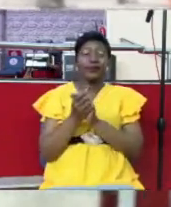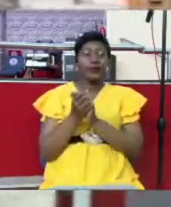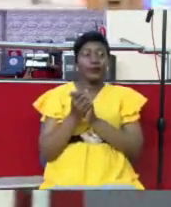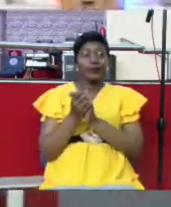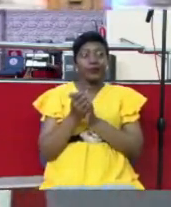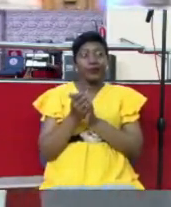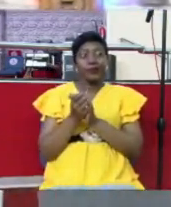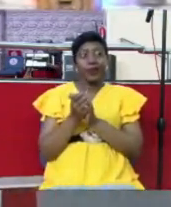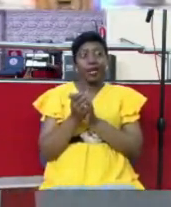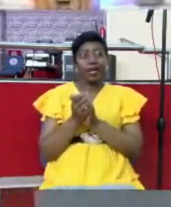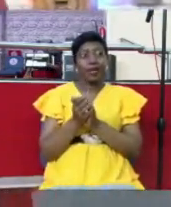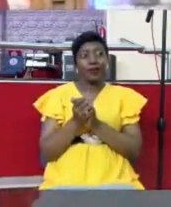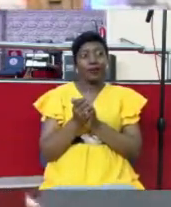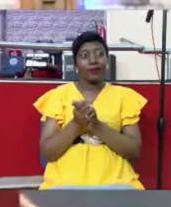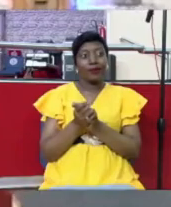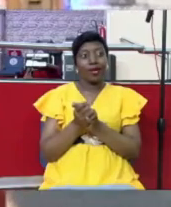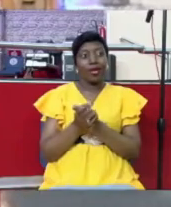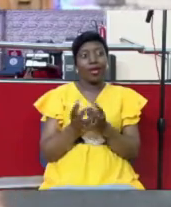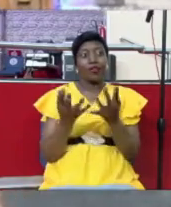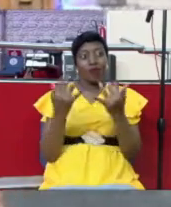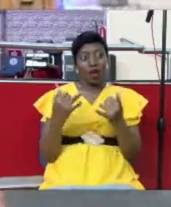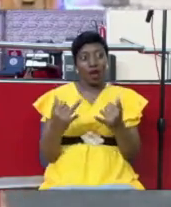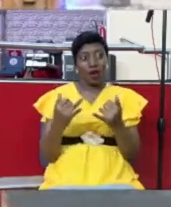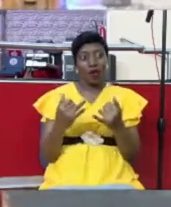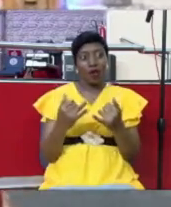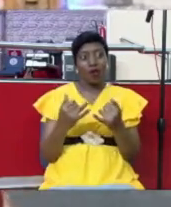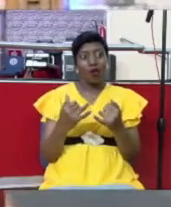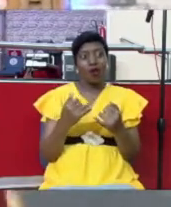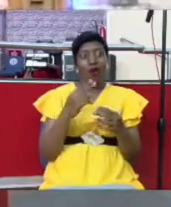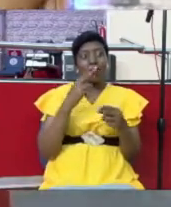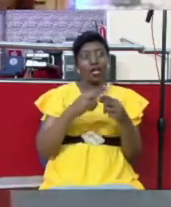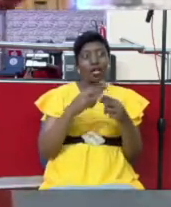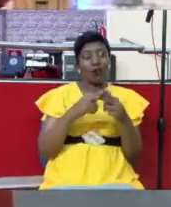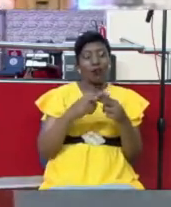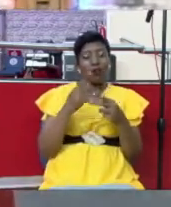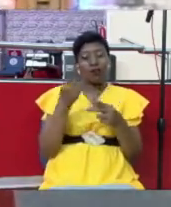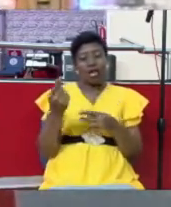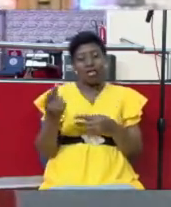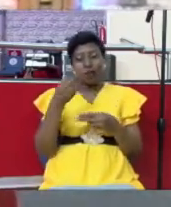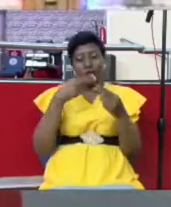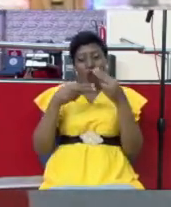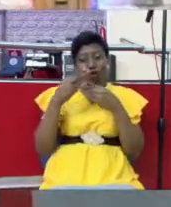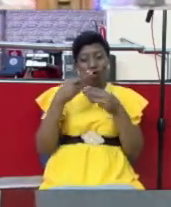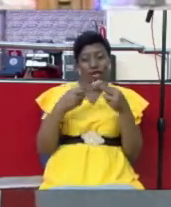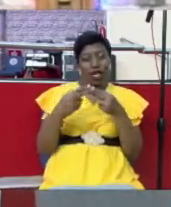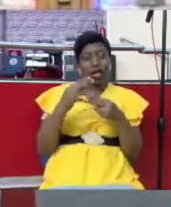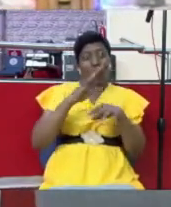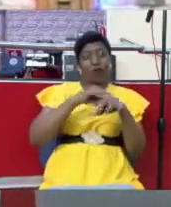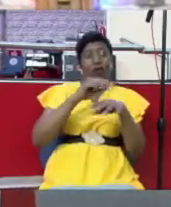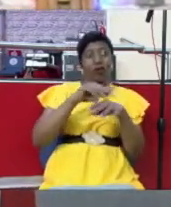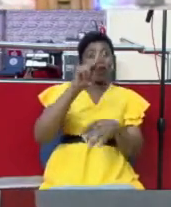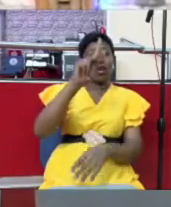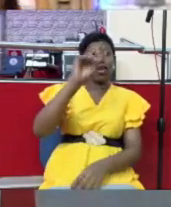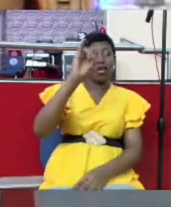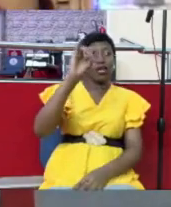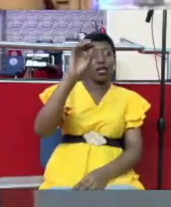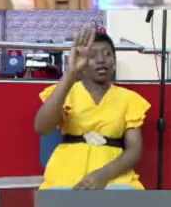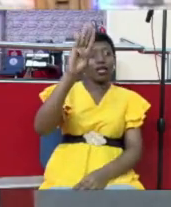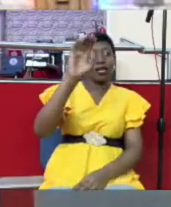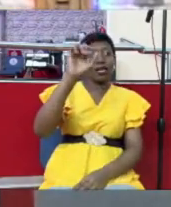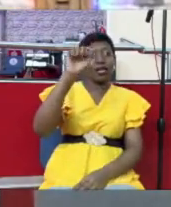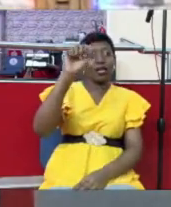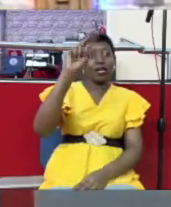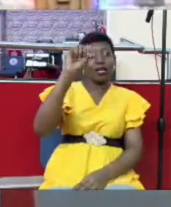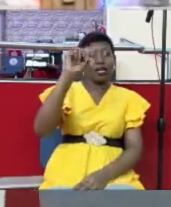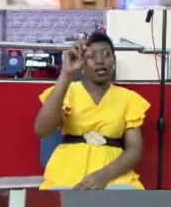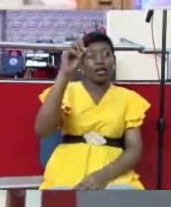Yes, nowadays they call them kibandaski. Mm-hmm. Aha, now who knows kibandaski? Nani anajua kibandaski?